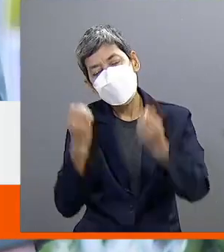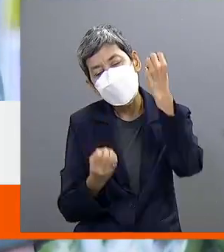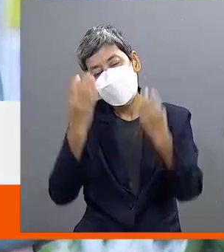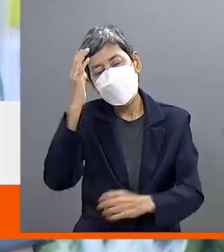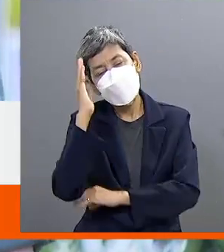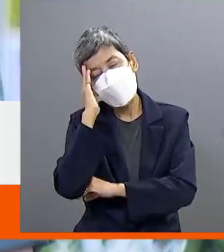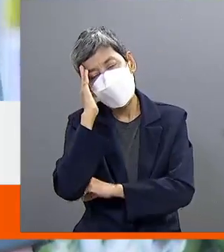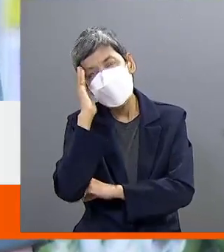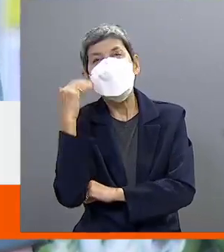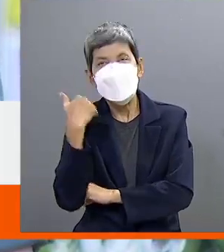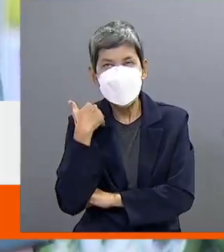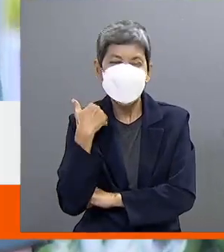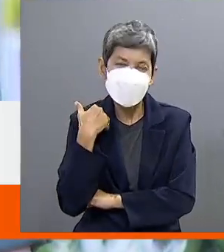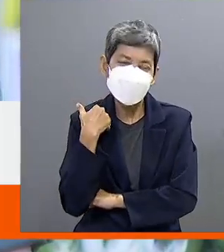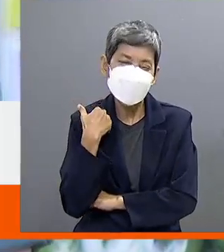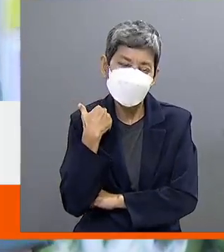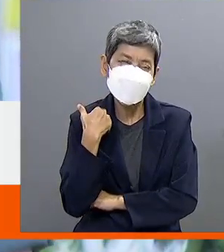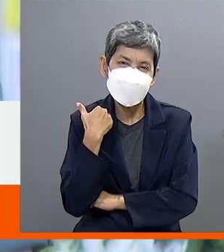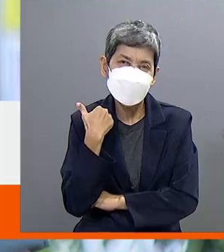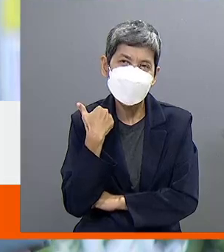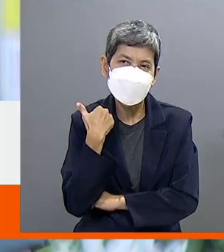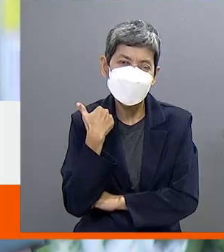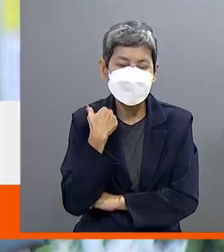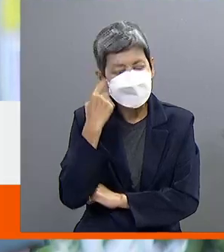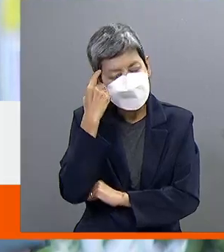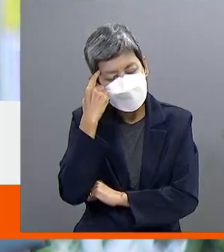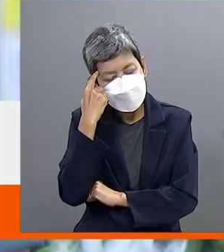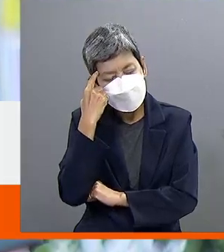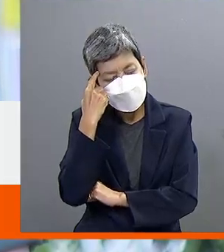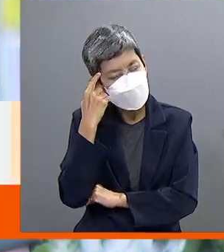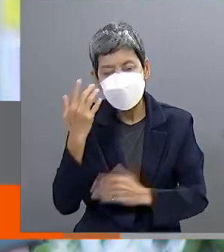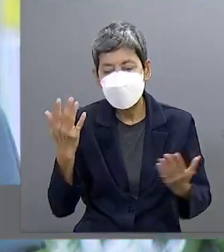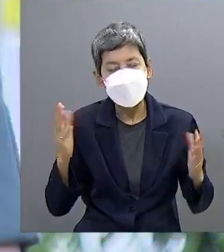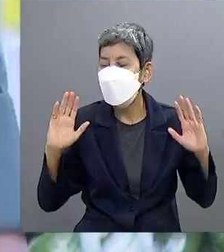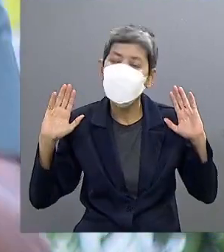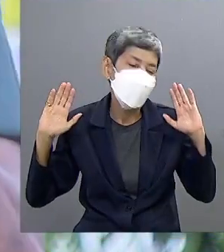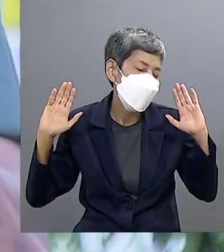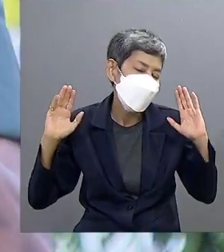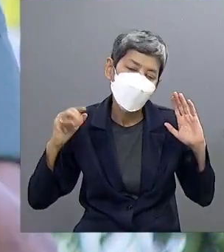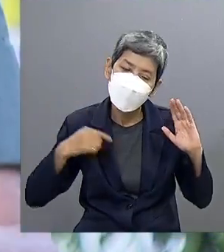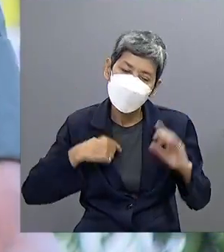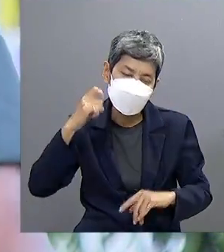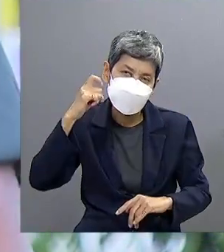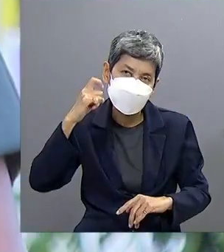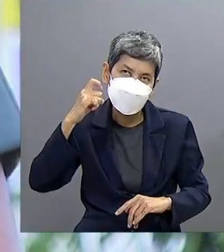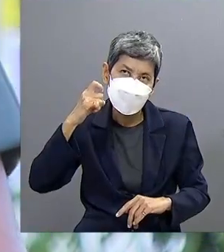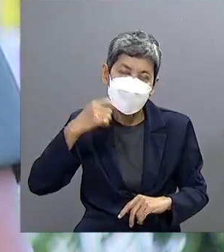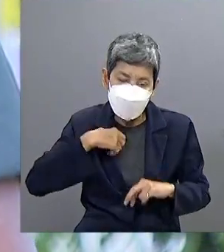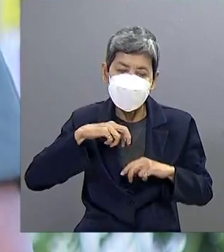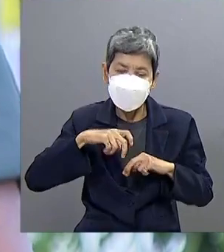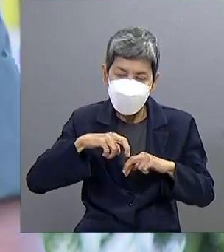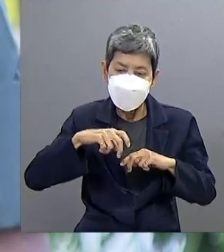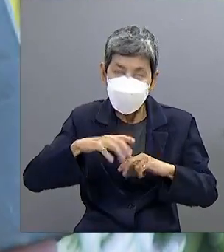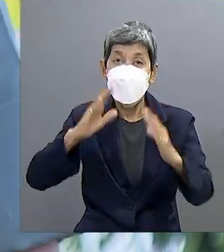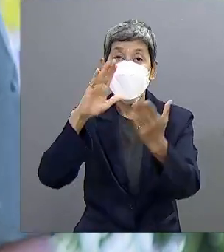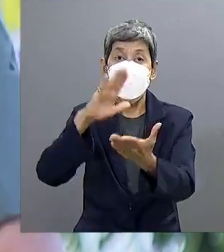ก็คิดว่าไม่สู้แล้วแต่เมื่อเราเดินมาถึงเนิน